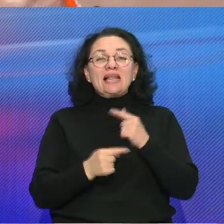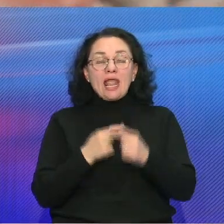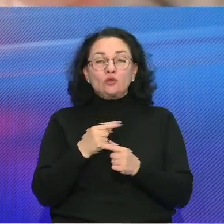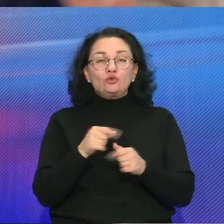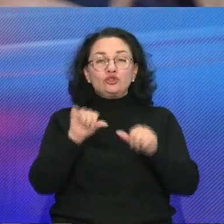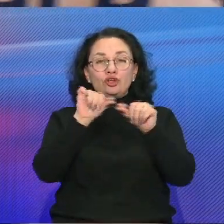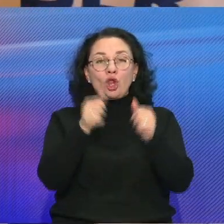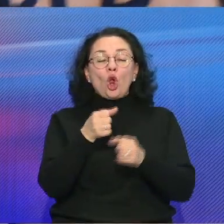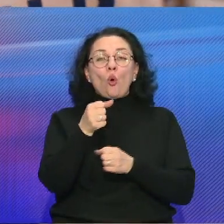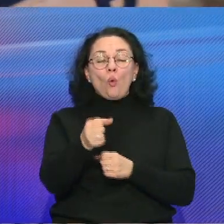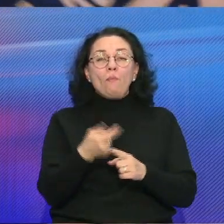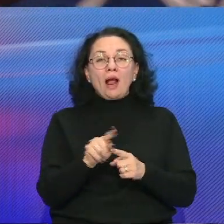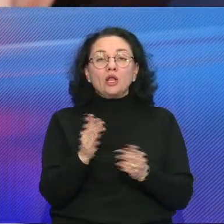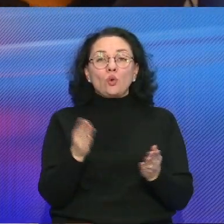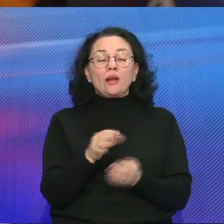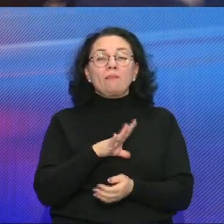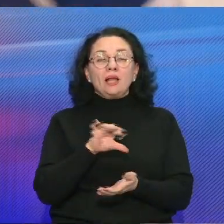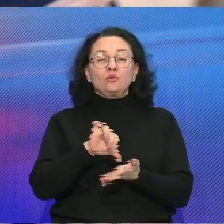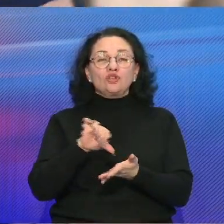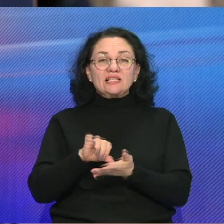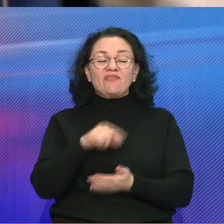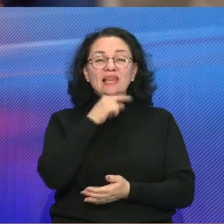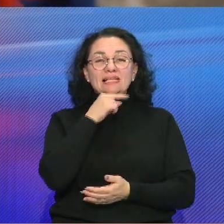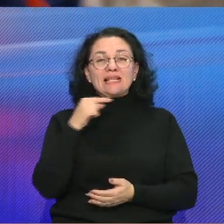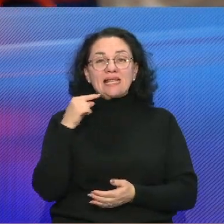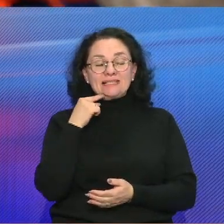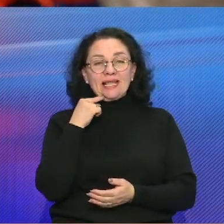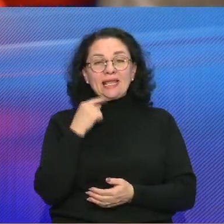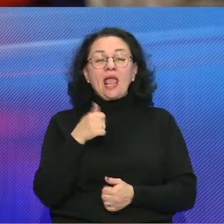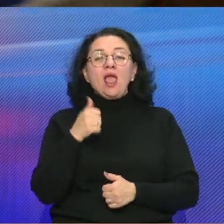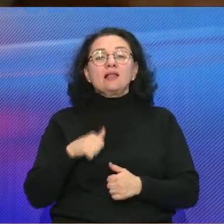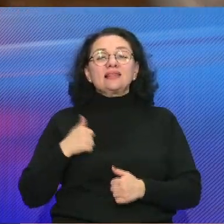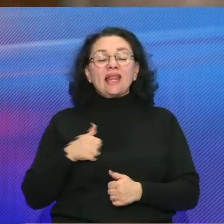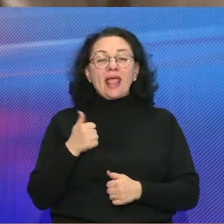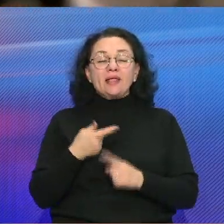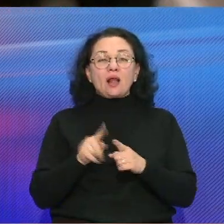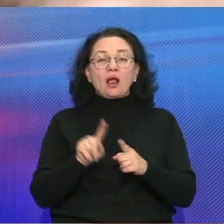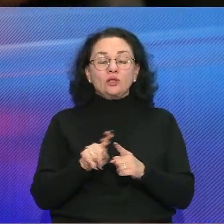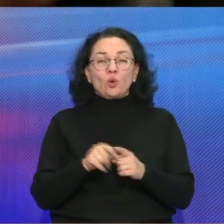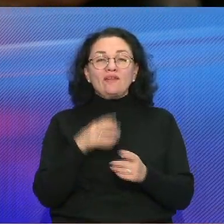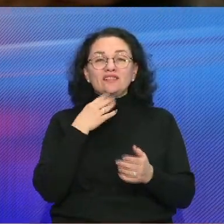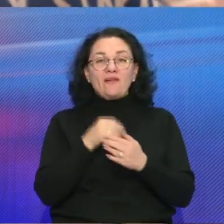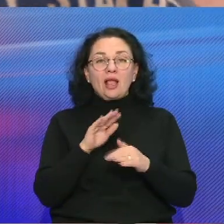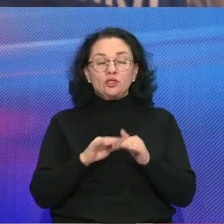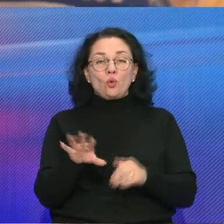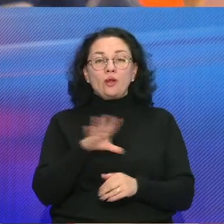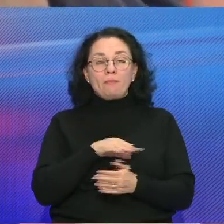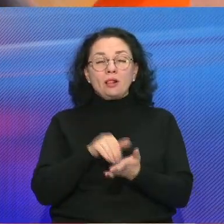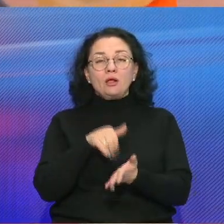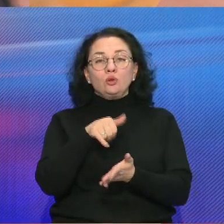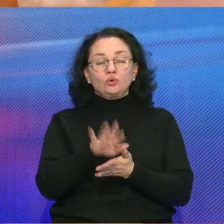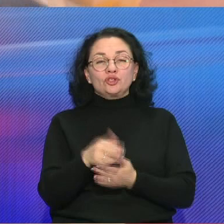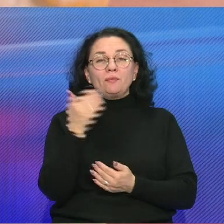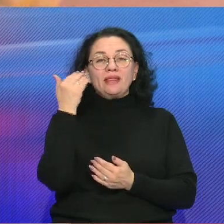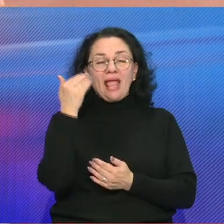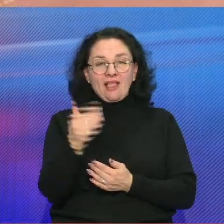які сабраў дзюдаістаў з Расіі і Беларусі, выхаванец трэнера Юрыя Лавекіна у сваёй катэгорыі стаў лепшым. На яго рахунку